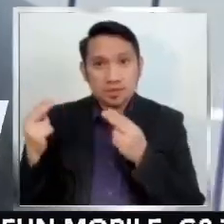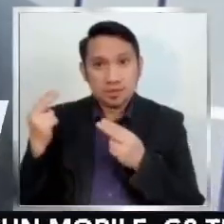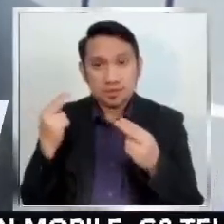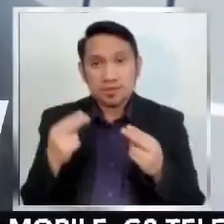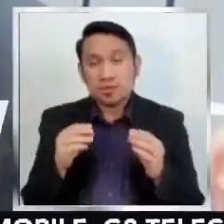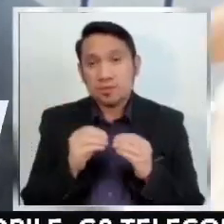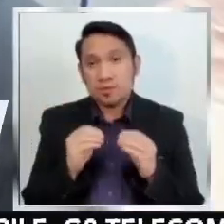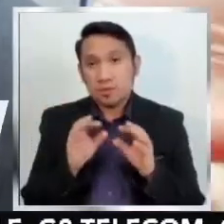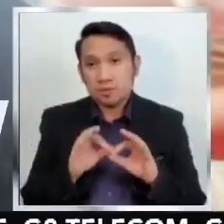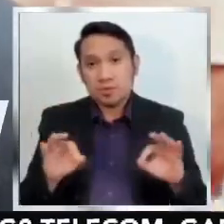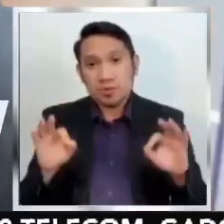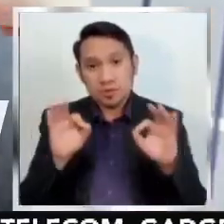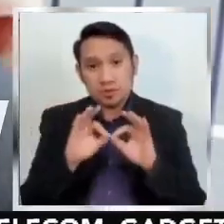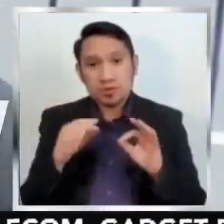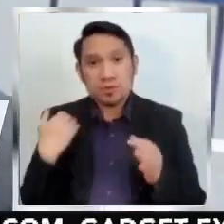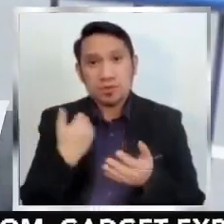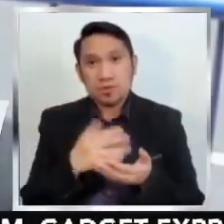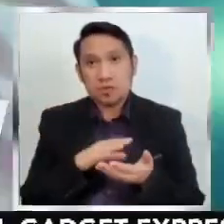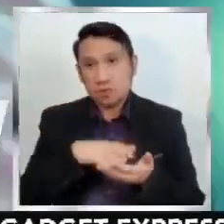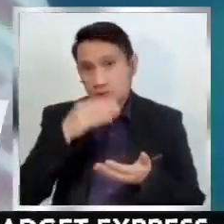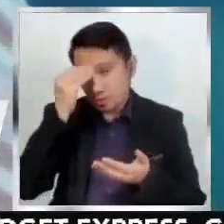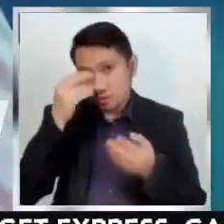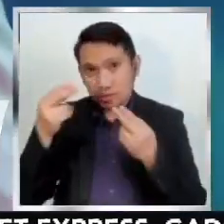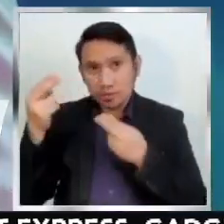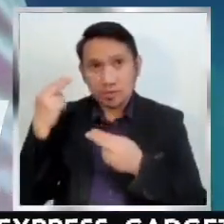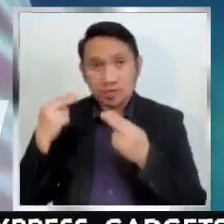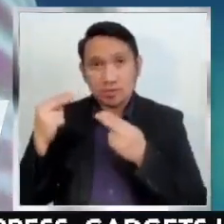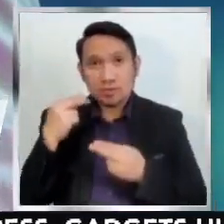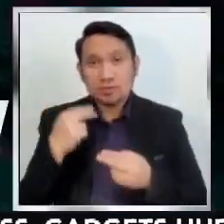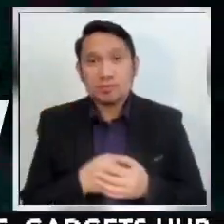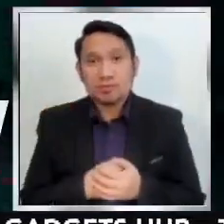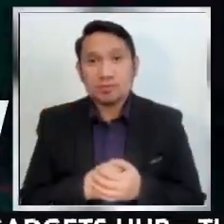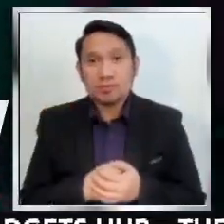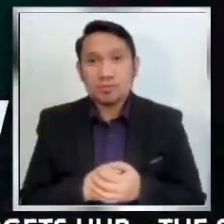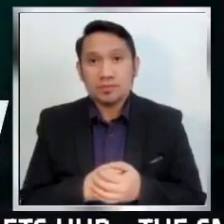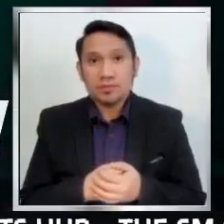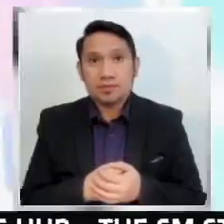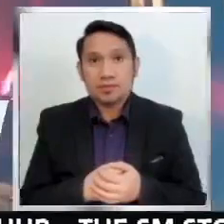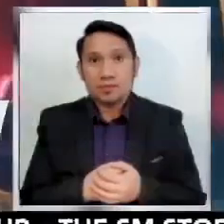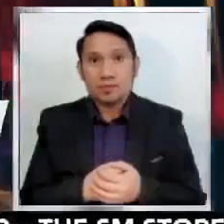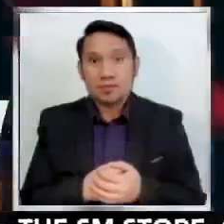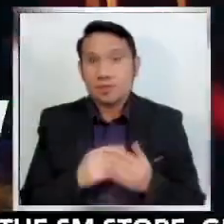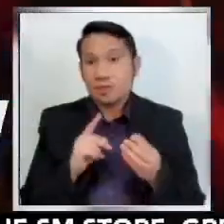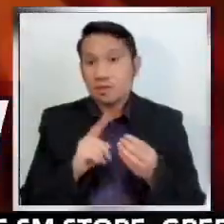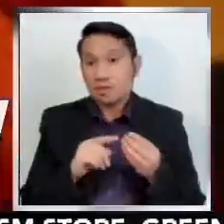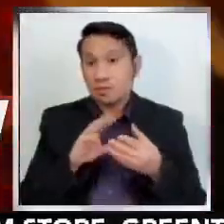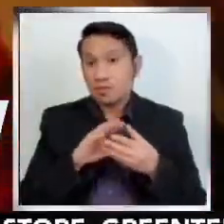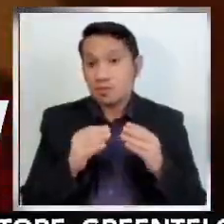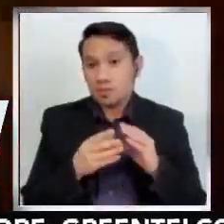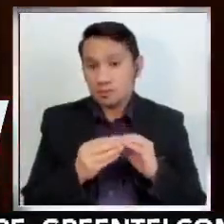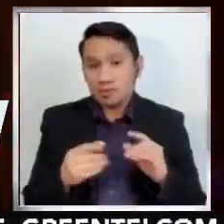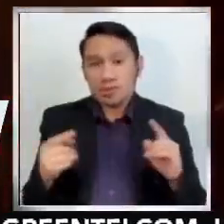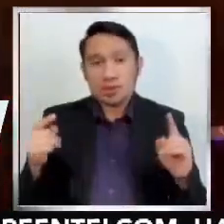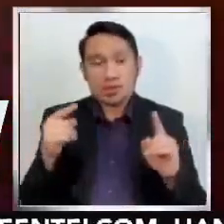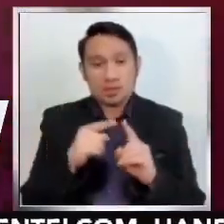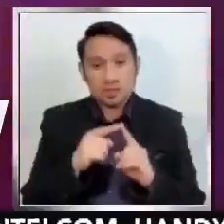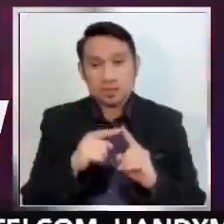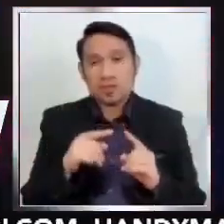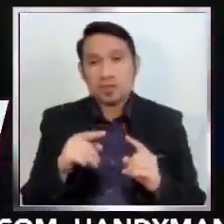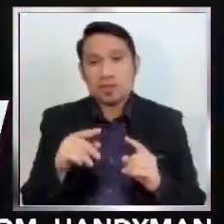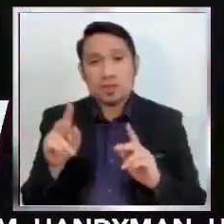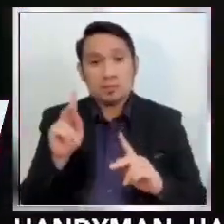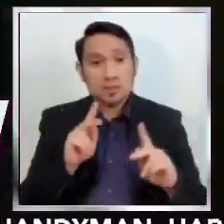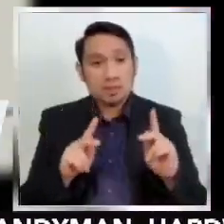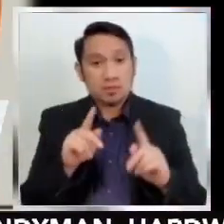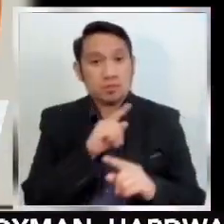can learn from our history so that we don't repeat the mistakes. Aabot ang kwento hanggang sa People Power Revolution.